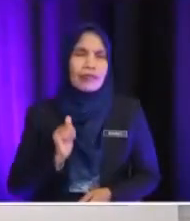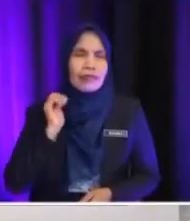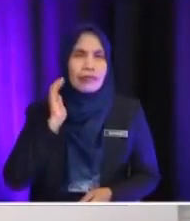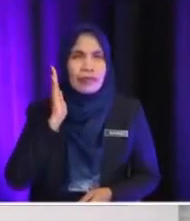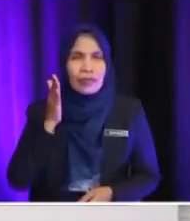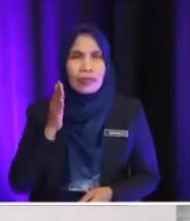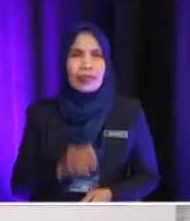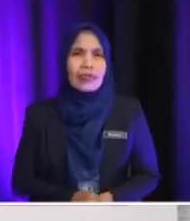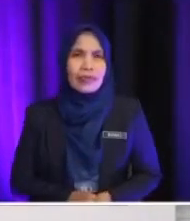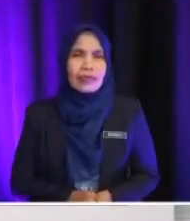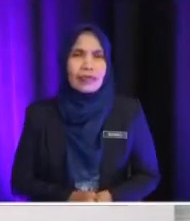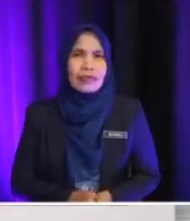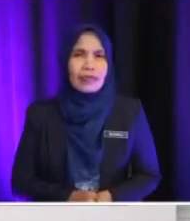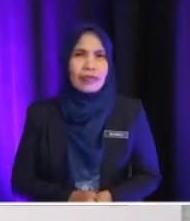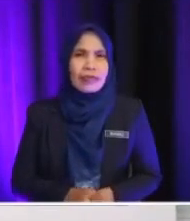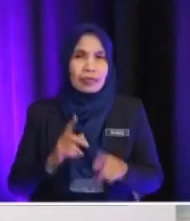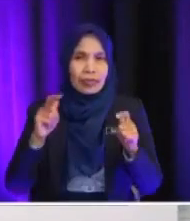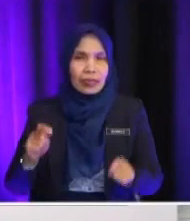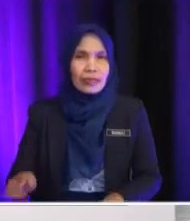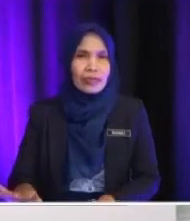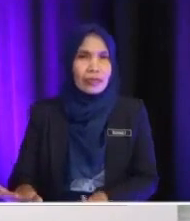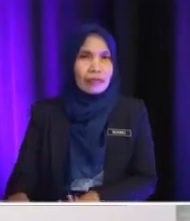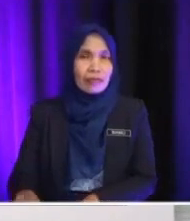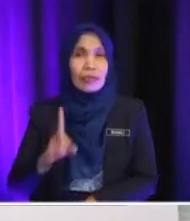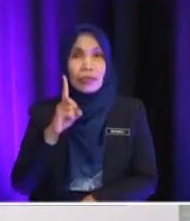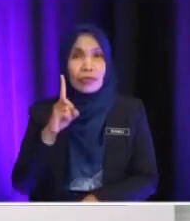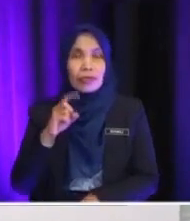masa 1 jam. Kita perap dalam masa 1 jam. Okey.